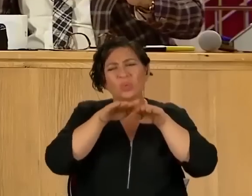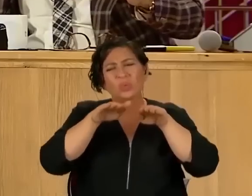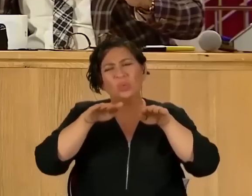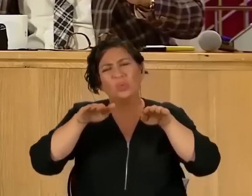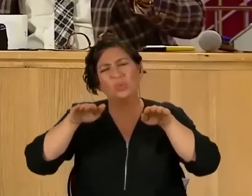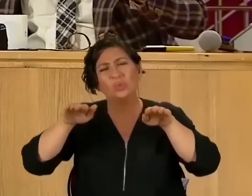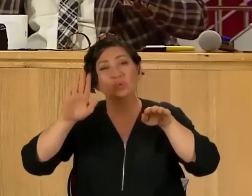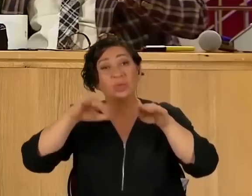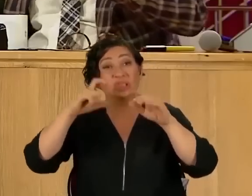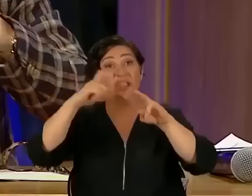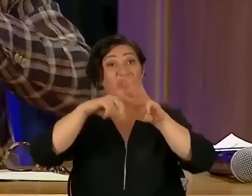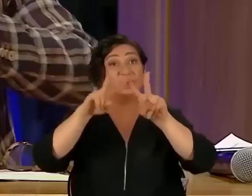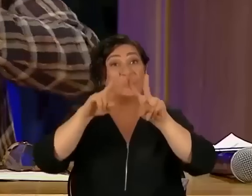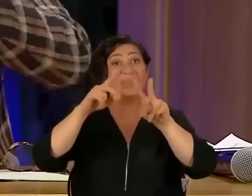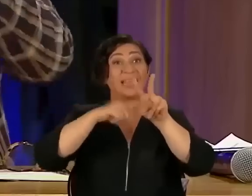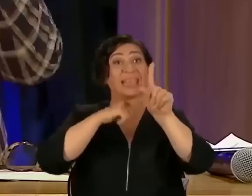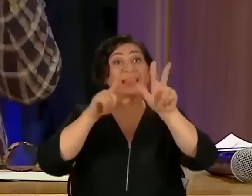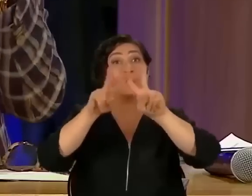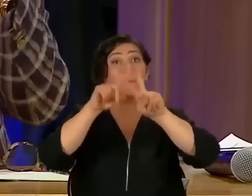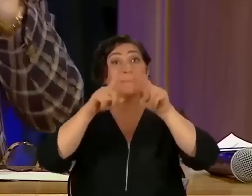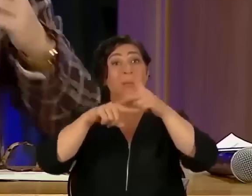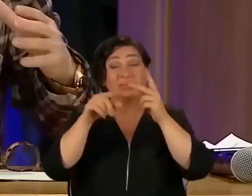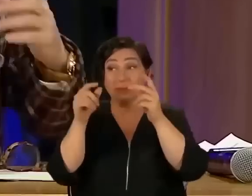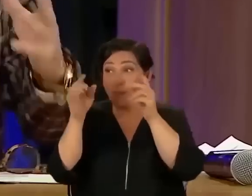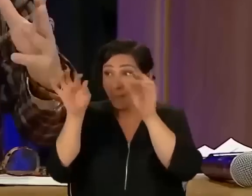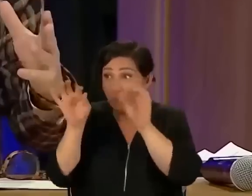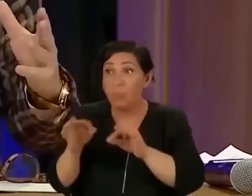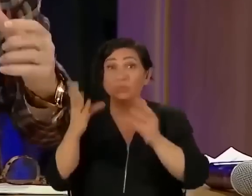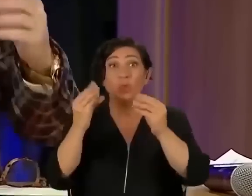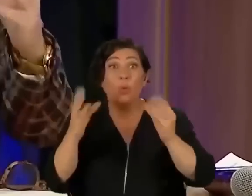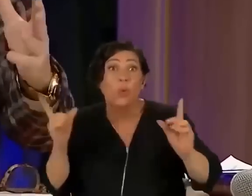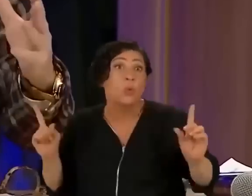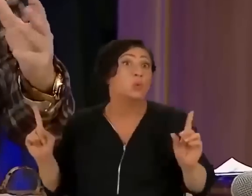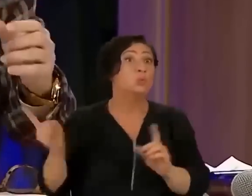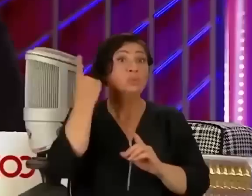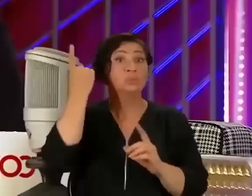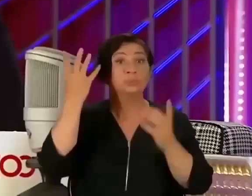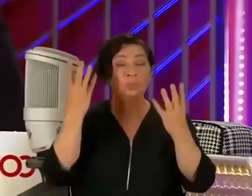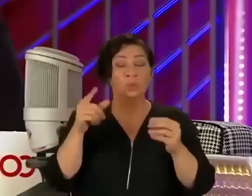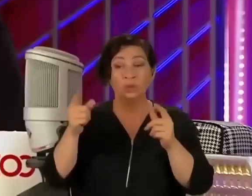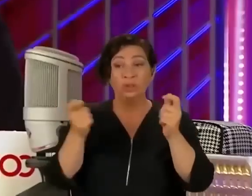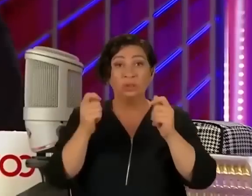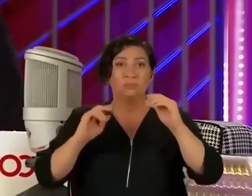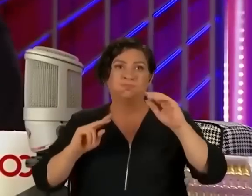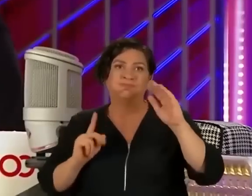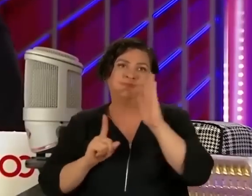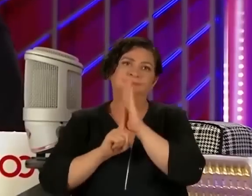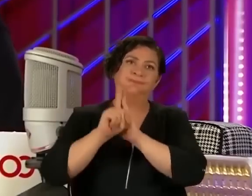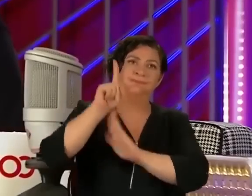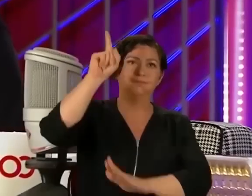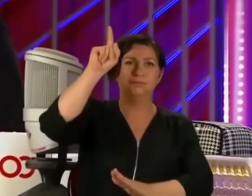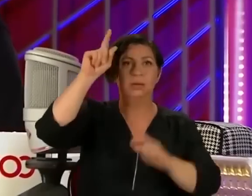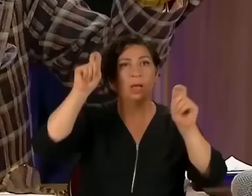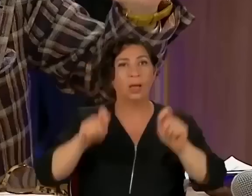bir hatta gitti. Sonra Cem Yılmaz'la beraber müthiş coştu. Cem Yılmaz bu işi tavana çaktı,